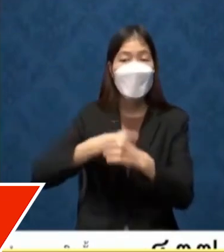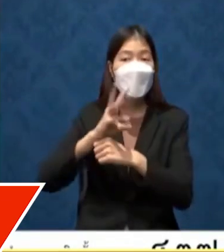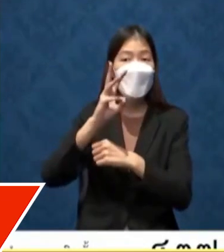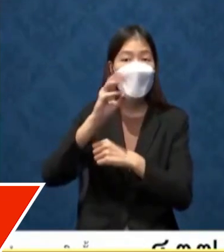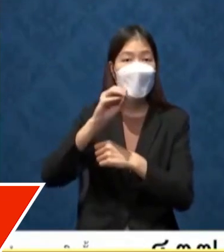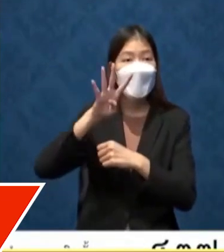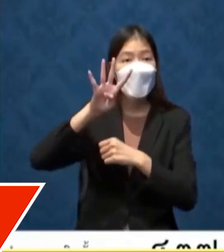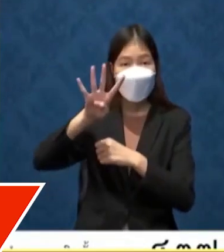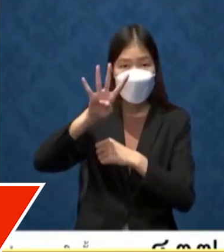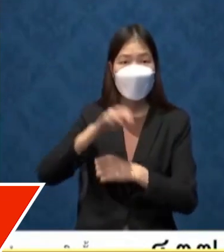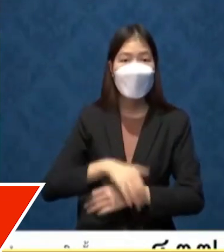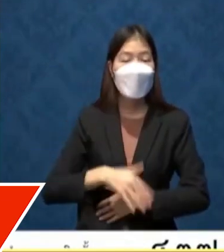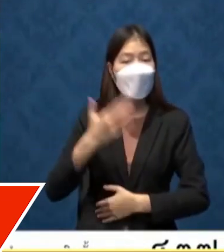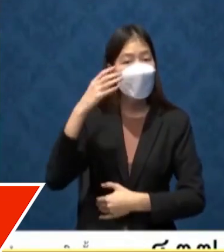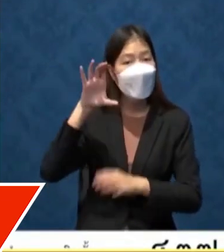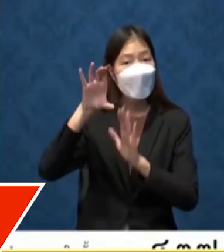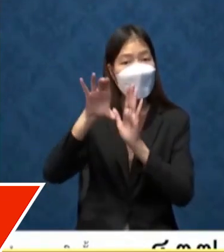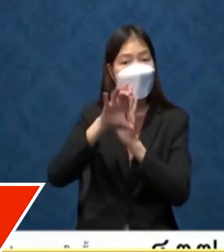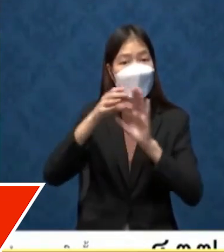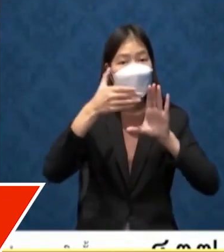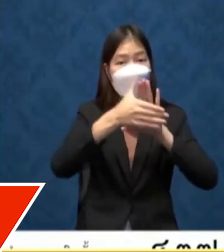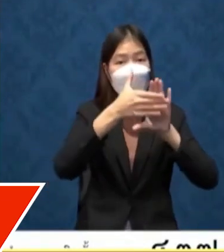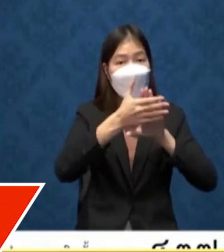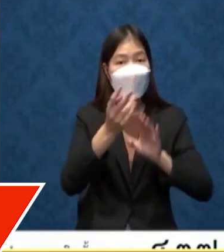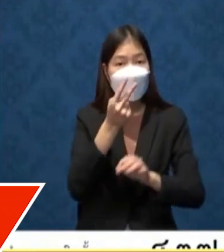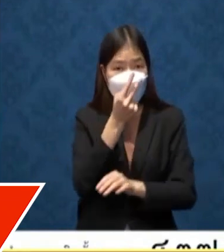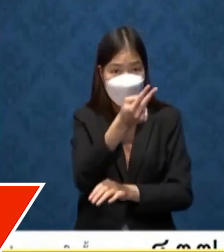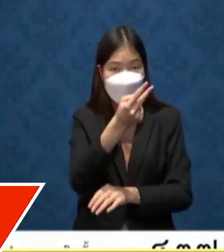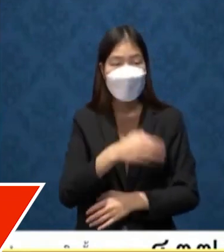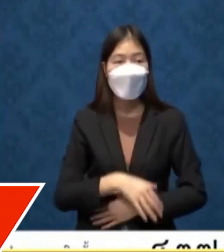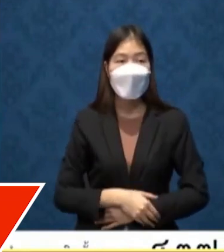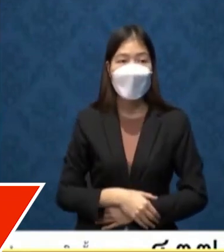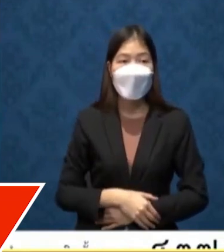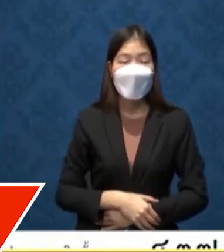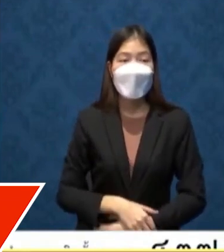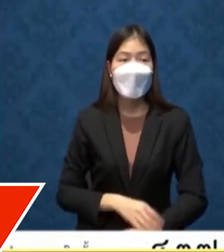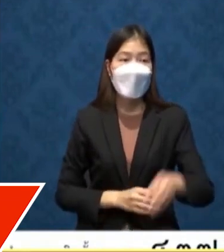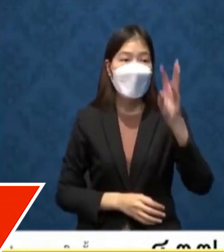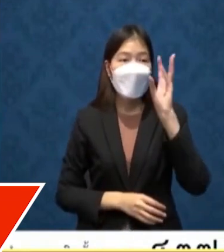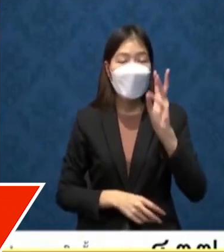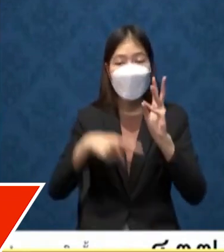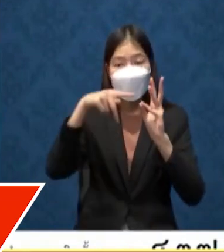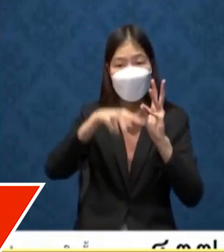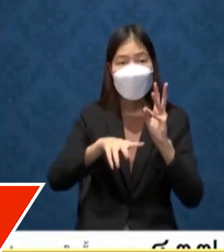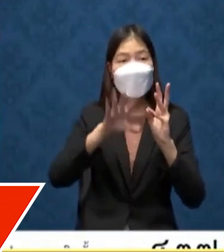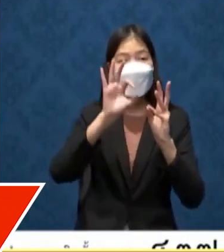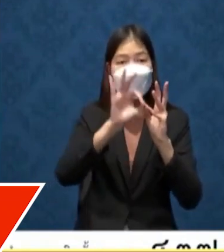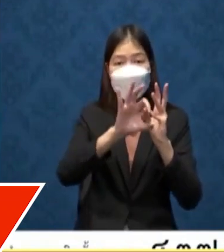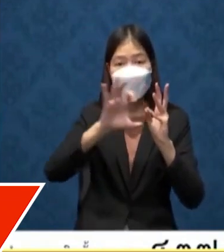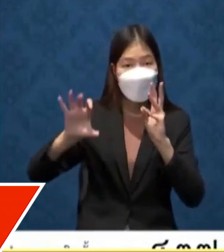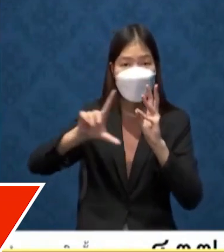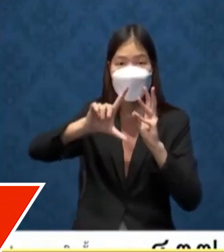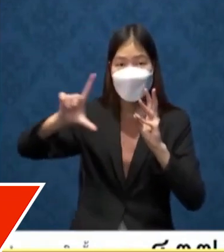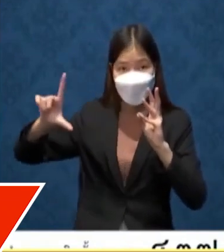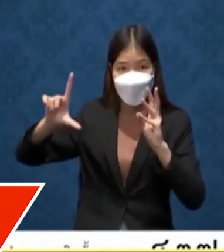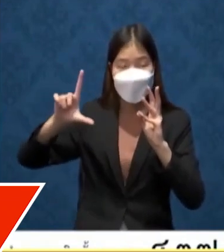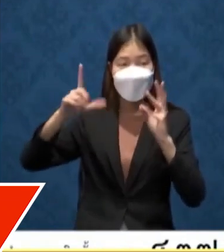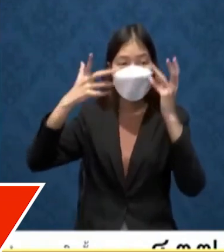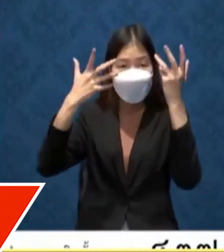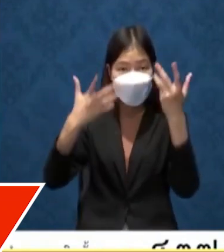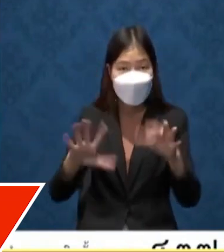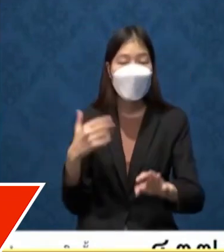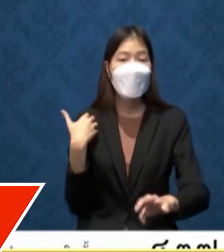2564ผมรบกวนฝ่ายจดครับขอบคุณครับกยศ.มีรายได้ทั้งหมด 6,900 ล้านบาทและจำนวน